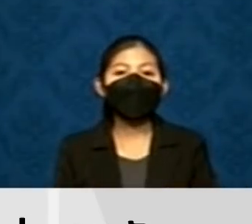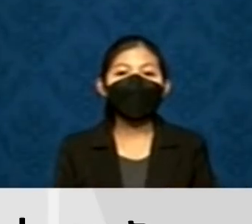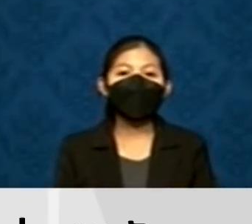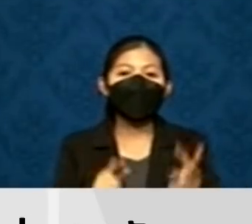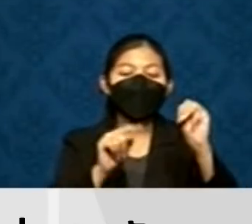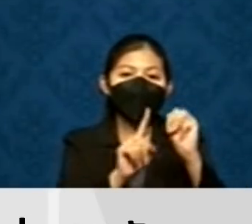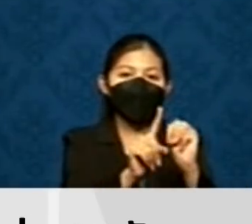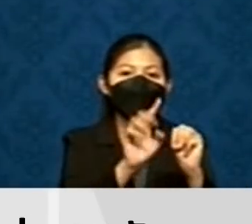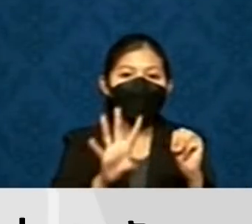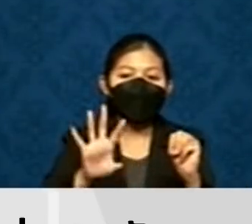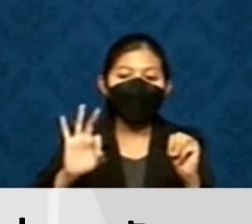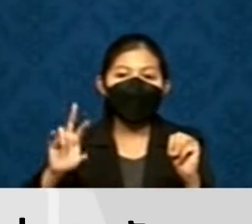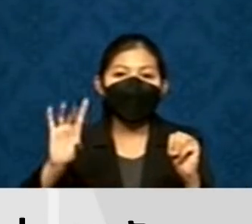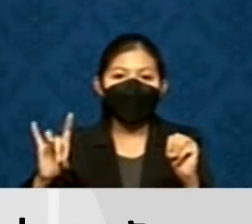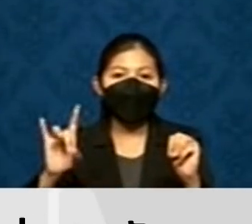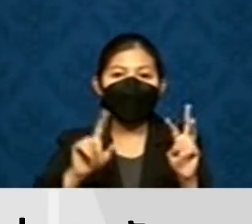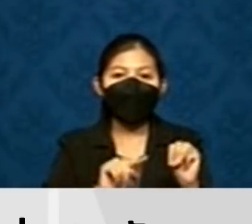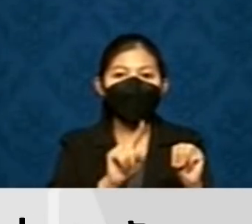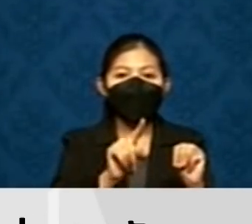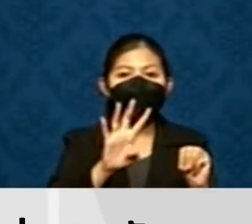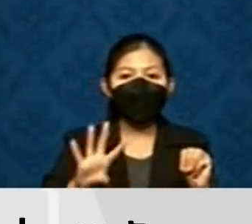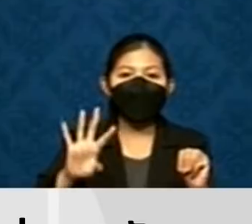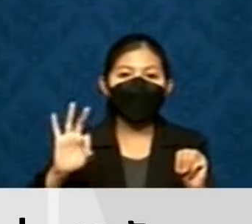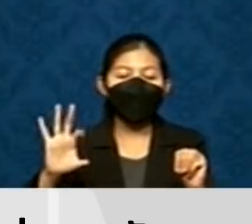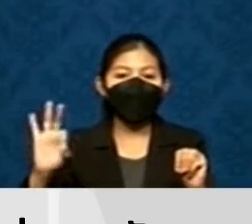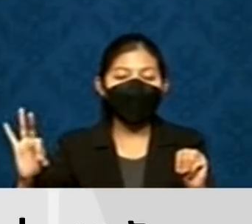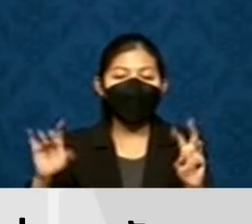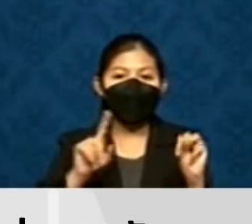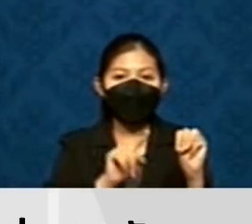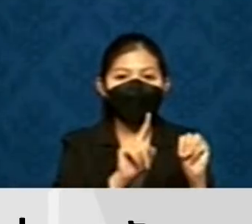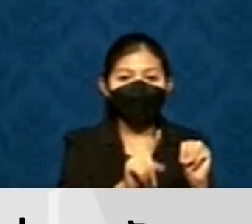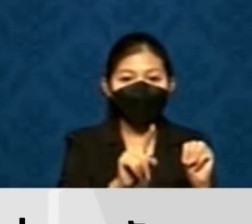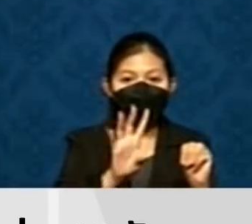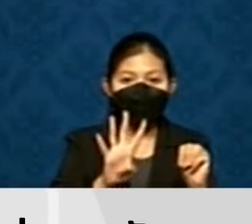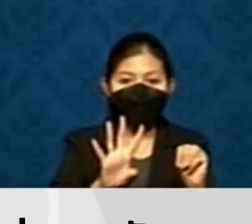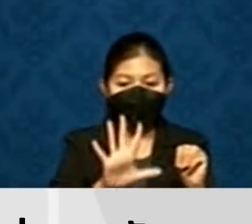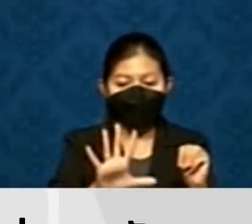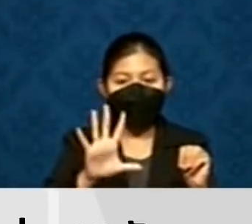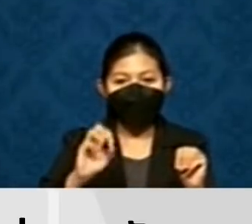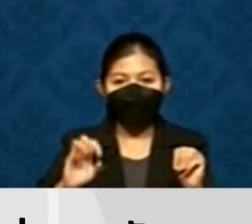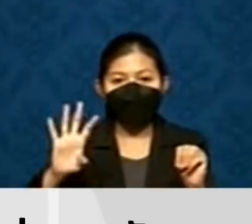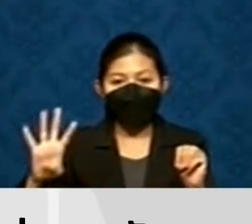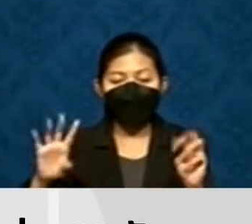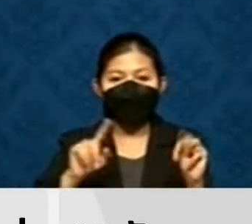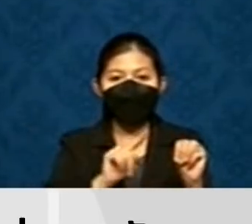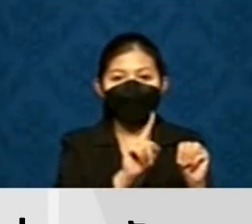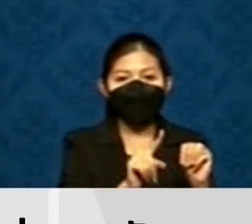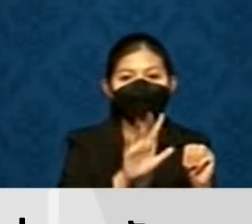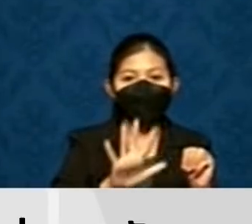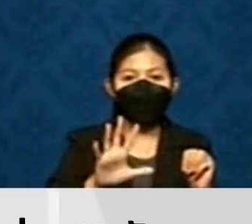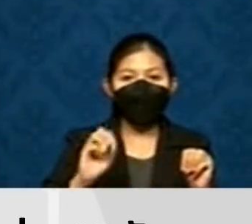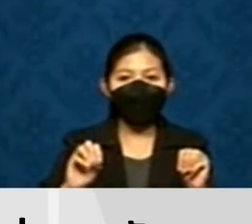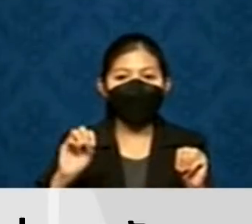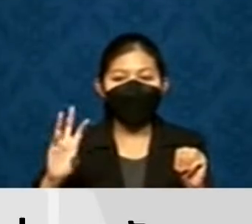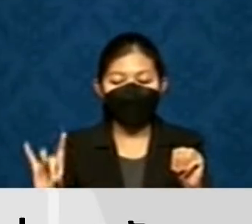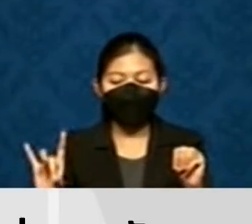าอธิบายอีกทีนึงอยู่เหมือนกันคือเรื่องคล้ายๆกับว่ามันเป็นเรื่องทางสังคมมันเปลี่ยนแล้วชีวิตที่เขาเป็นอยู่เนี่ยเขาเป็นไปแล้ว เ ข